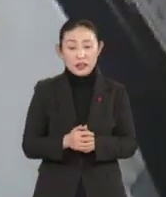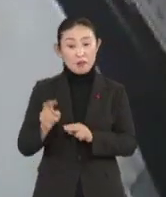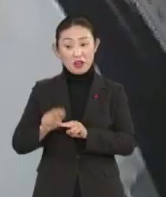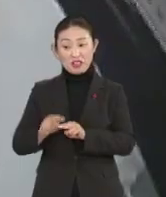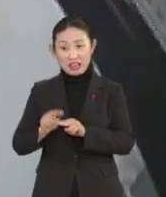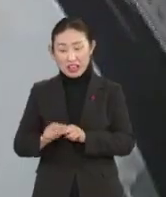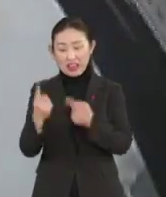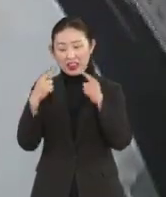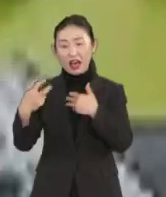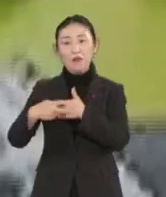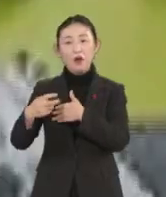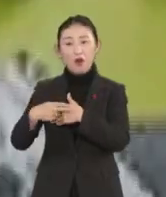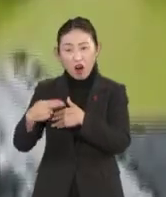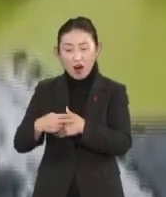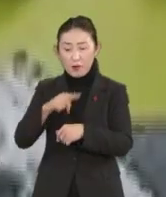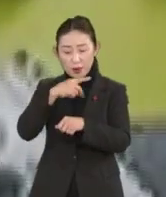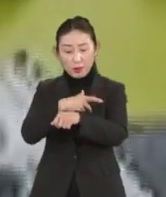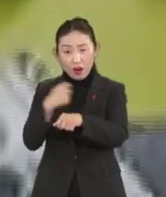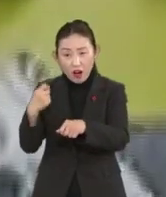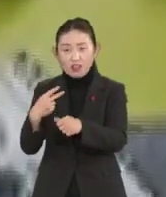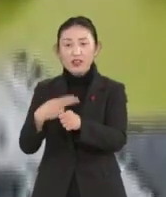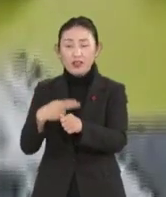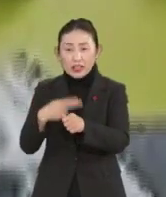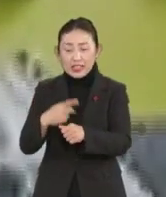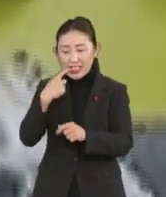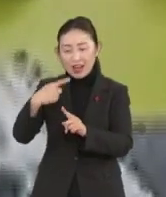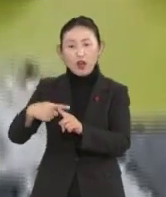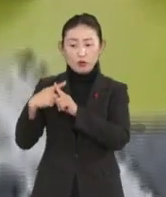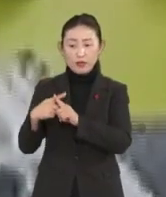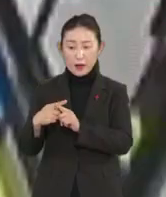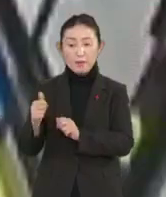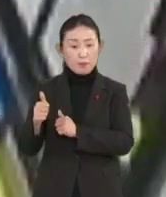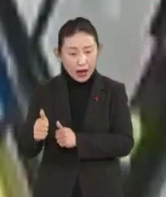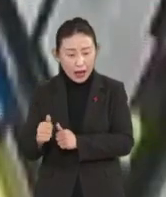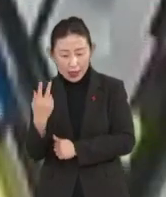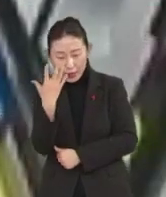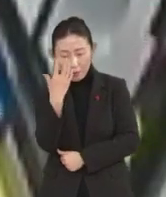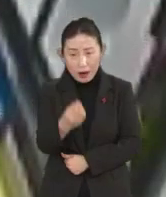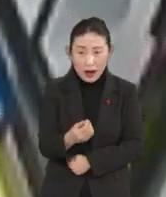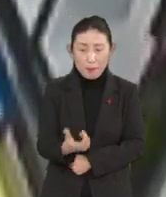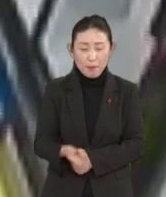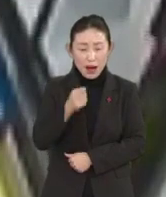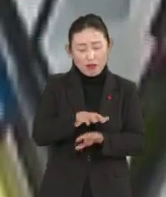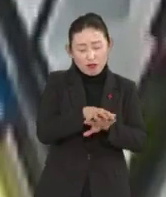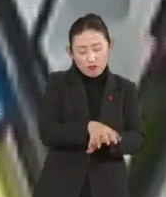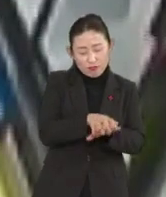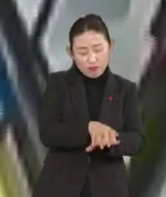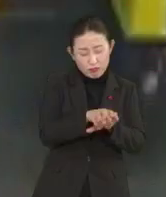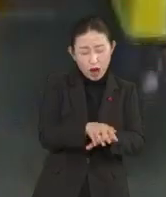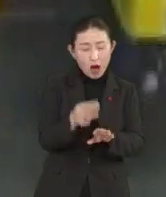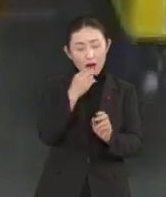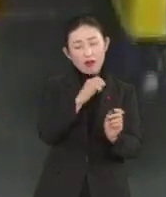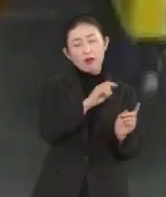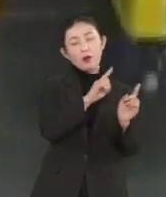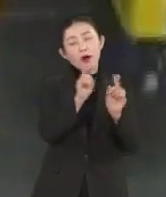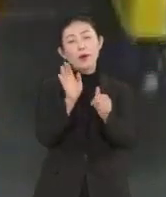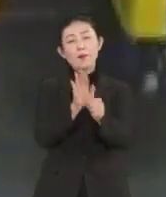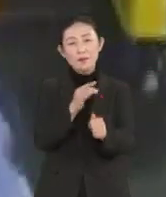버스엔 인근 대학병원 임상병리사와 간호사가 탑승에 있었고 심폐소생술로 꺼져가는 생명의 불씨를 살렸습니다